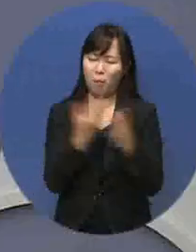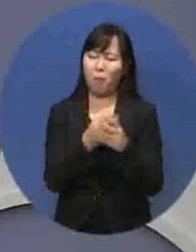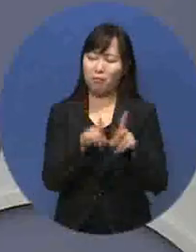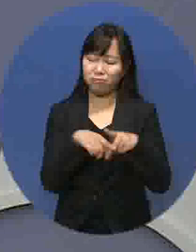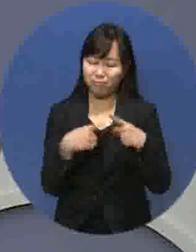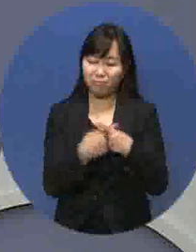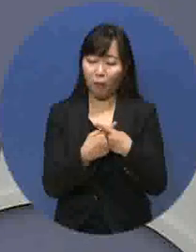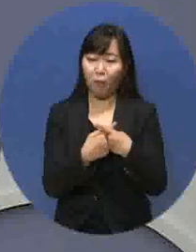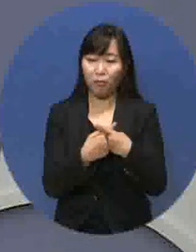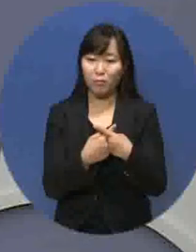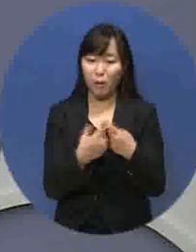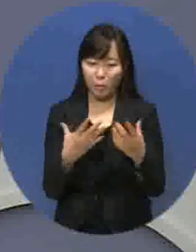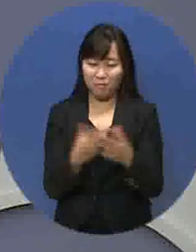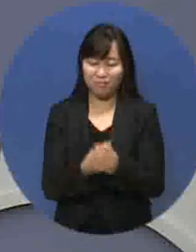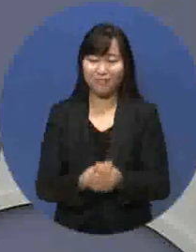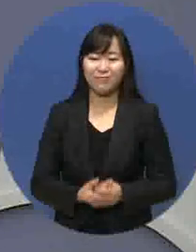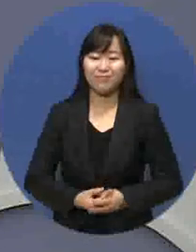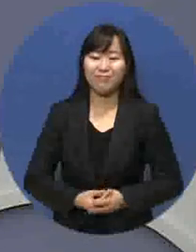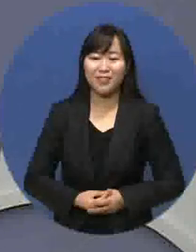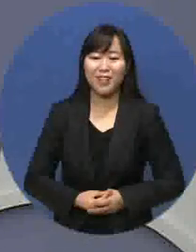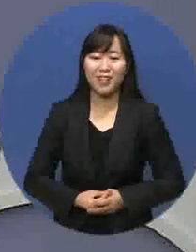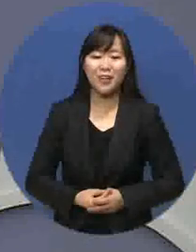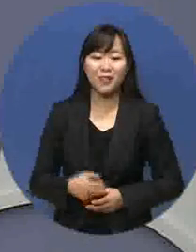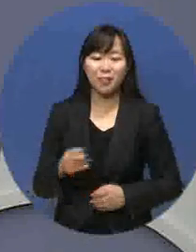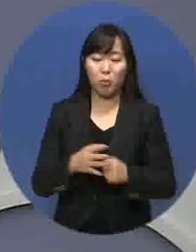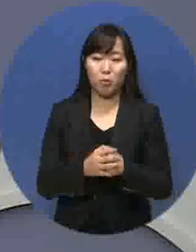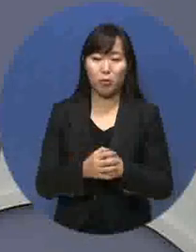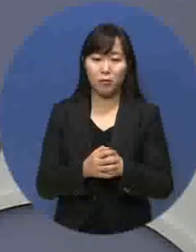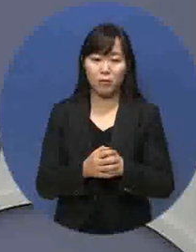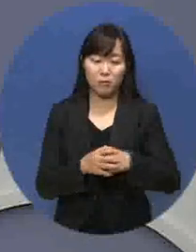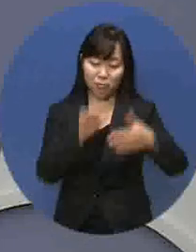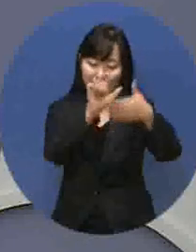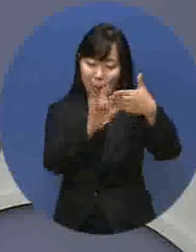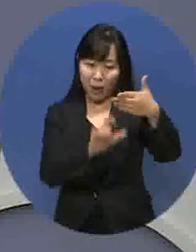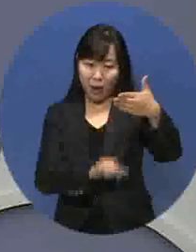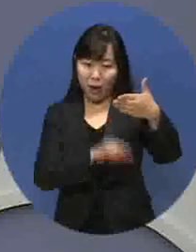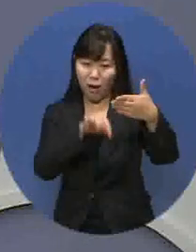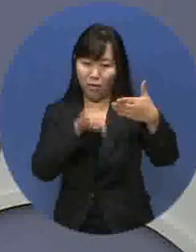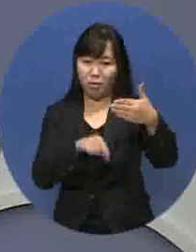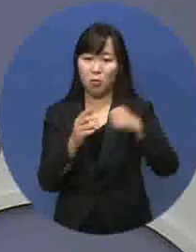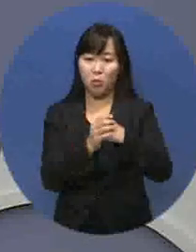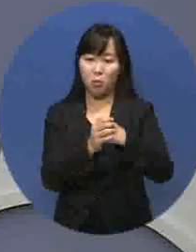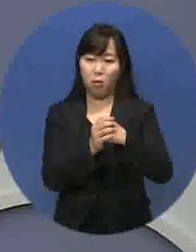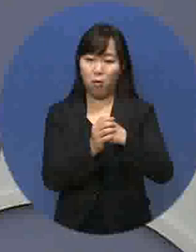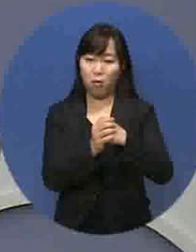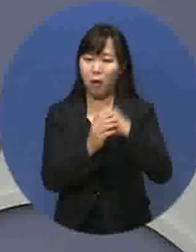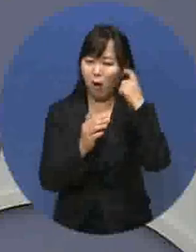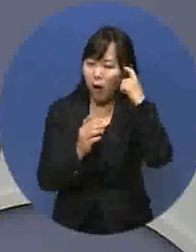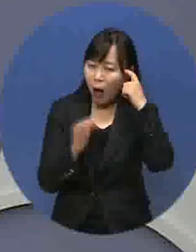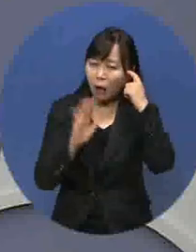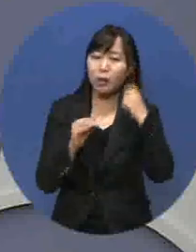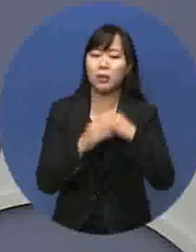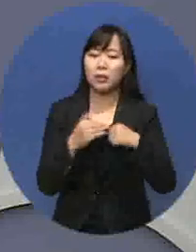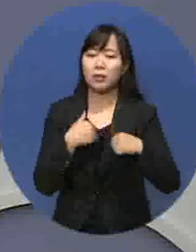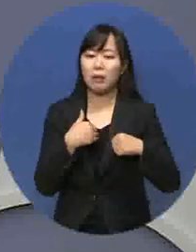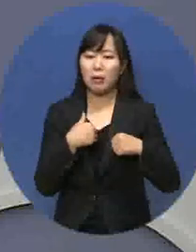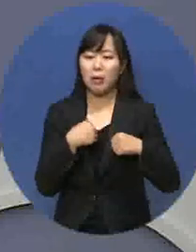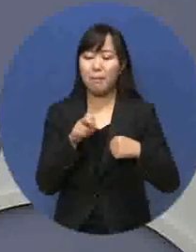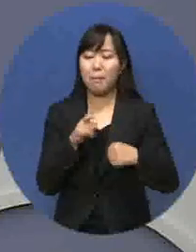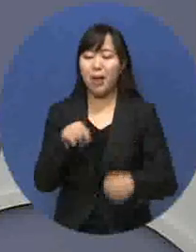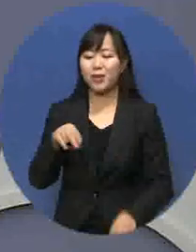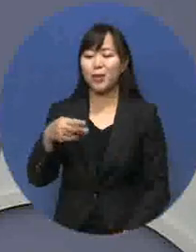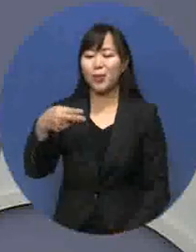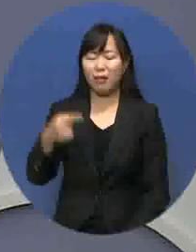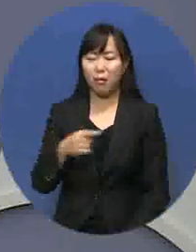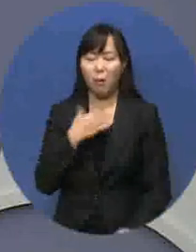하시고 그 그냥 이제 주어진 시나리오 내에서의 해석을 넘어서셔서 뭐 저희가 흔히 이제 메소드 연기라고